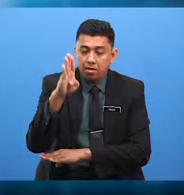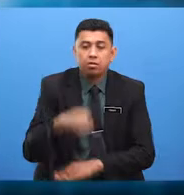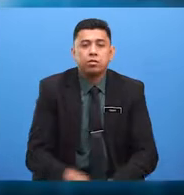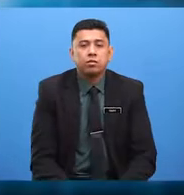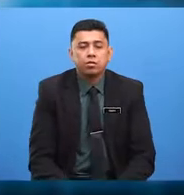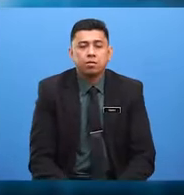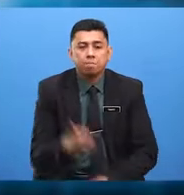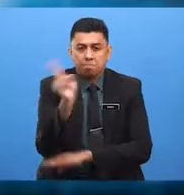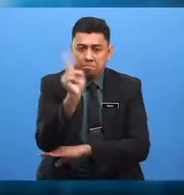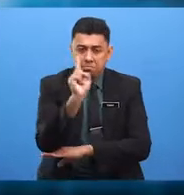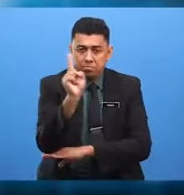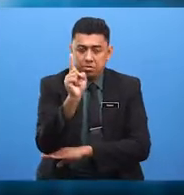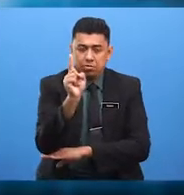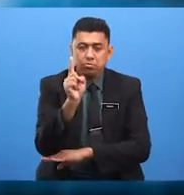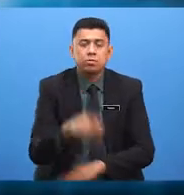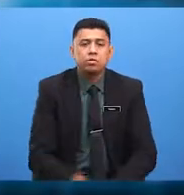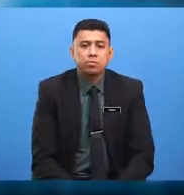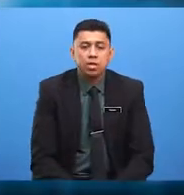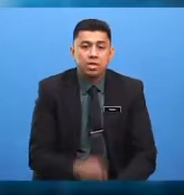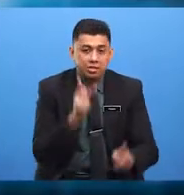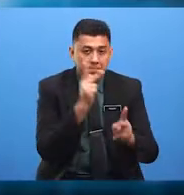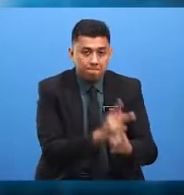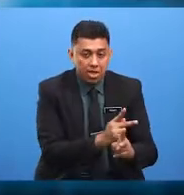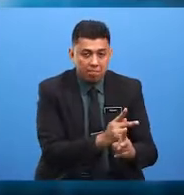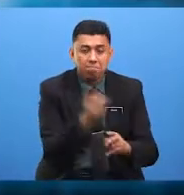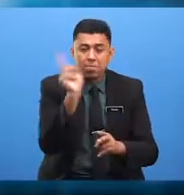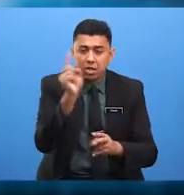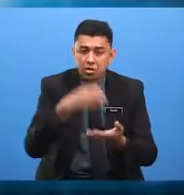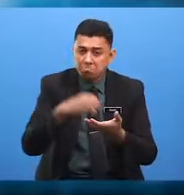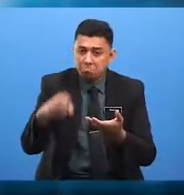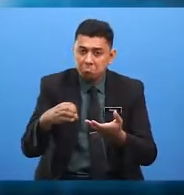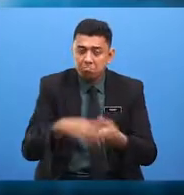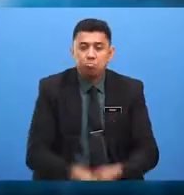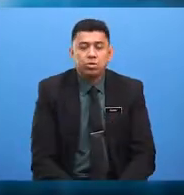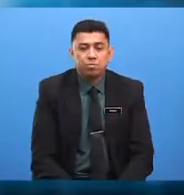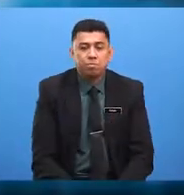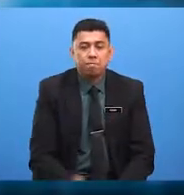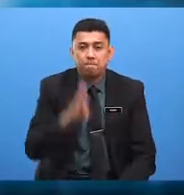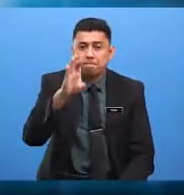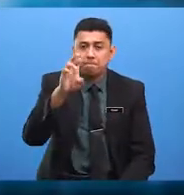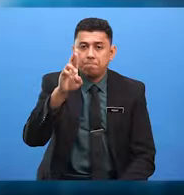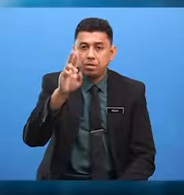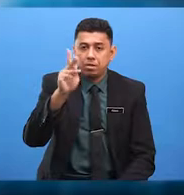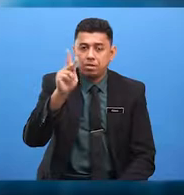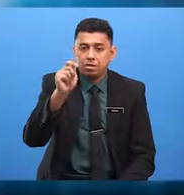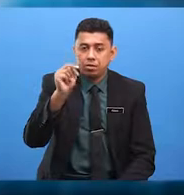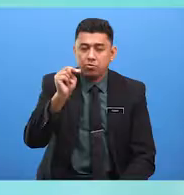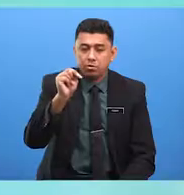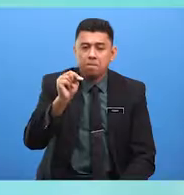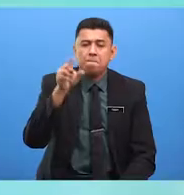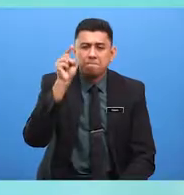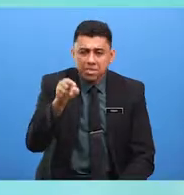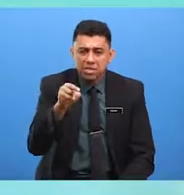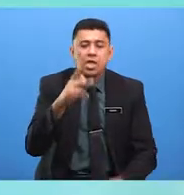yelah gimana Rizap tunai Itu disimpan untuk Riza berqunut perlu disimpan di bank pusat